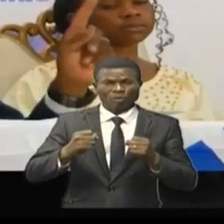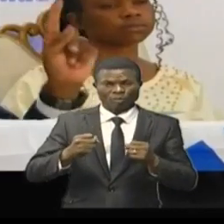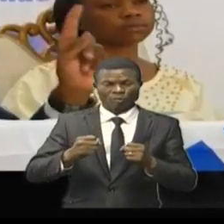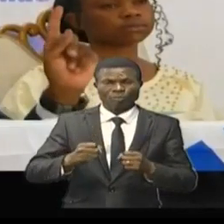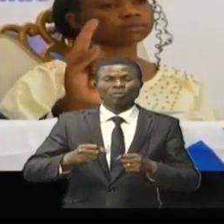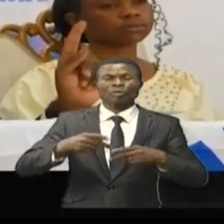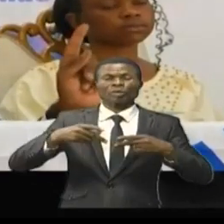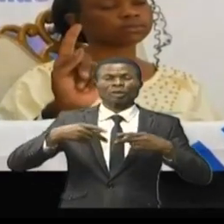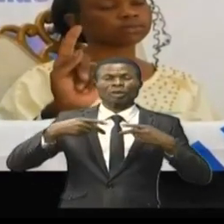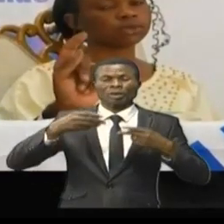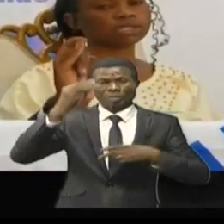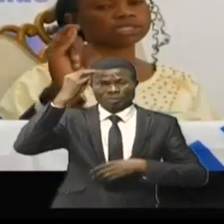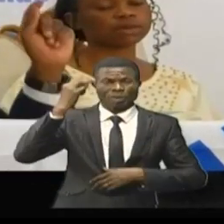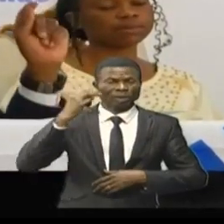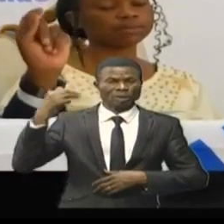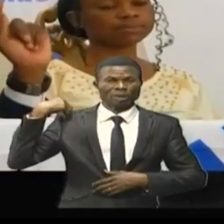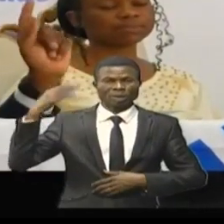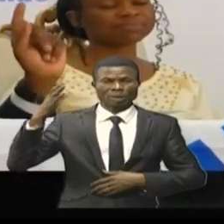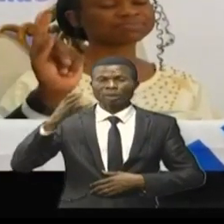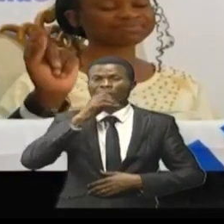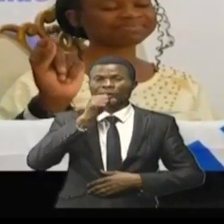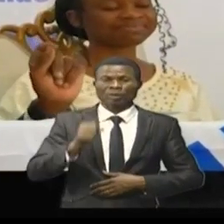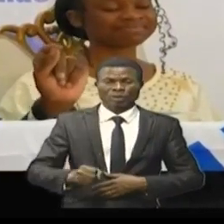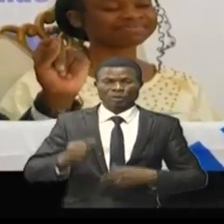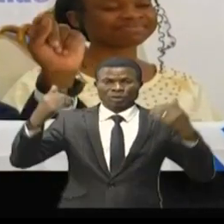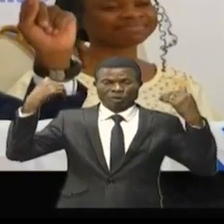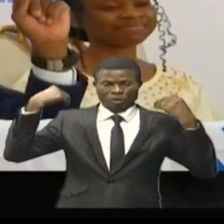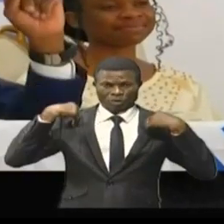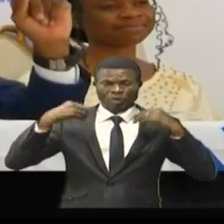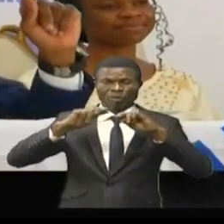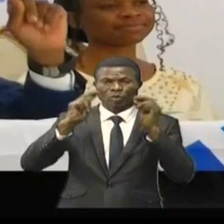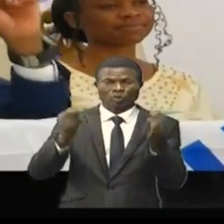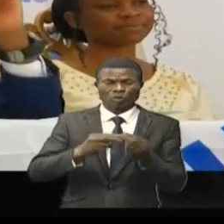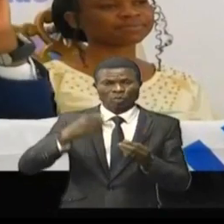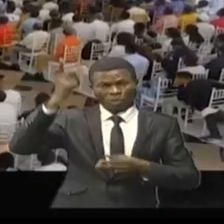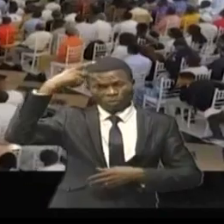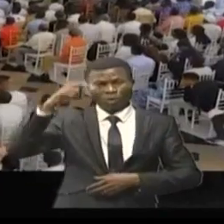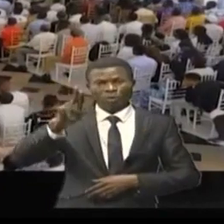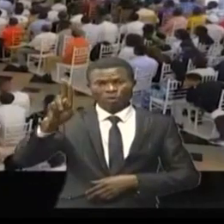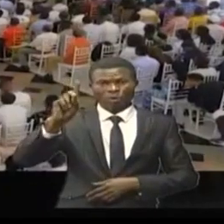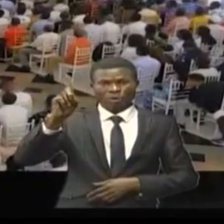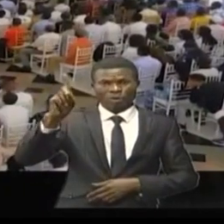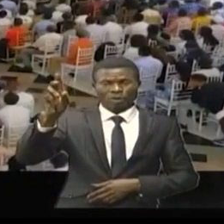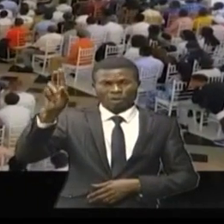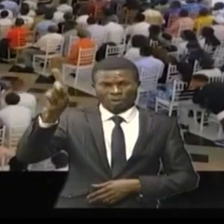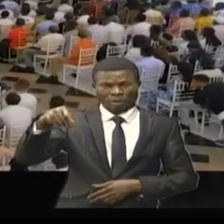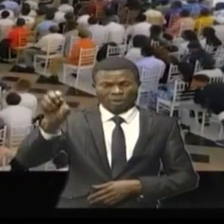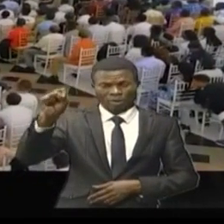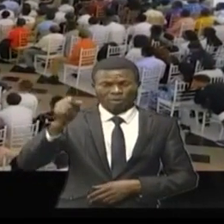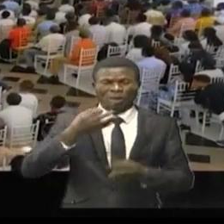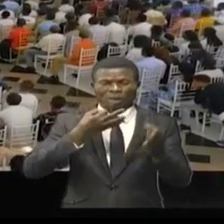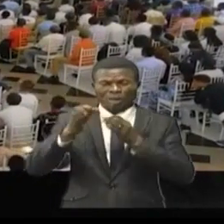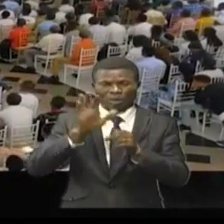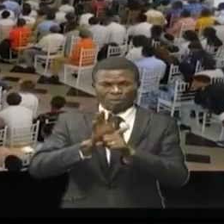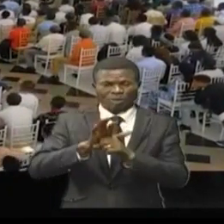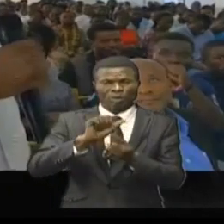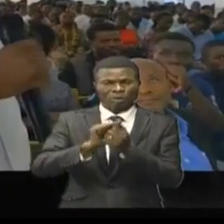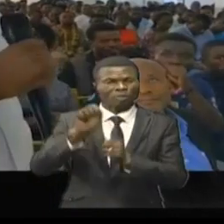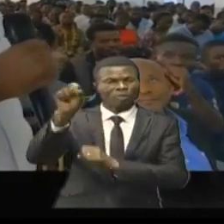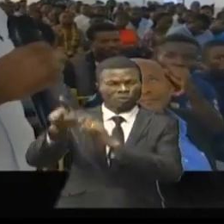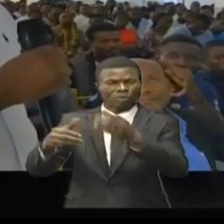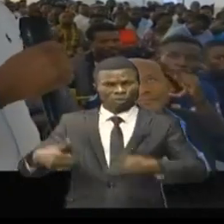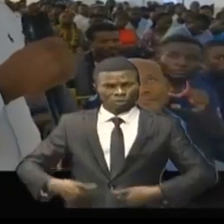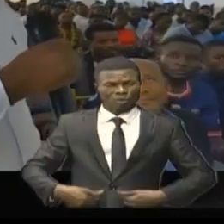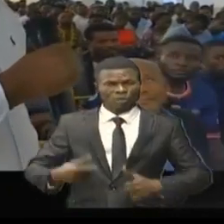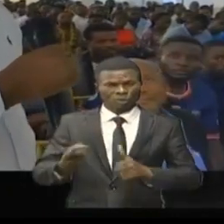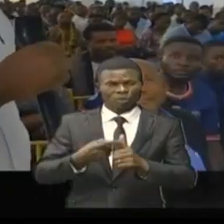du jour, le ministre d'État honoraire et cadre de l'IDEPES, Rubens Mikindo, a centré sa réflexion sur quelques questions adressées aux jeunes, à